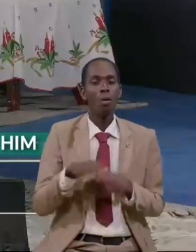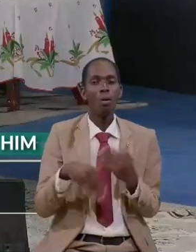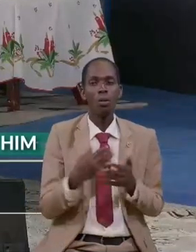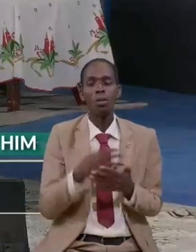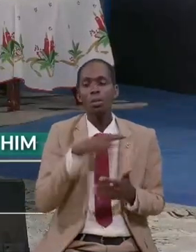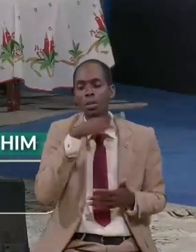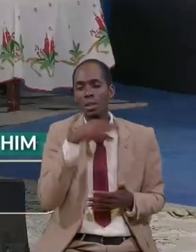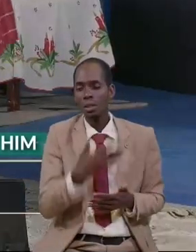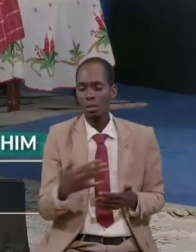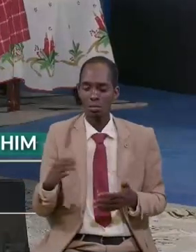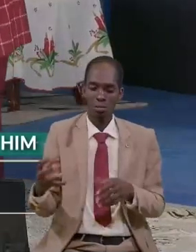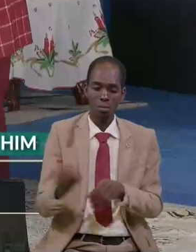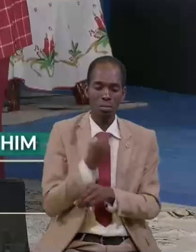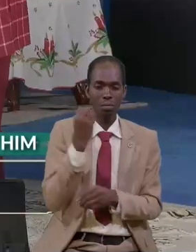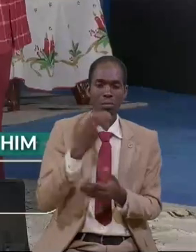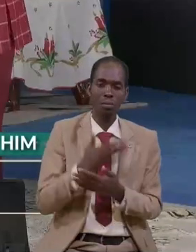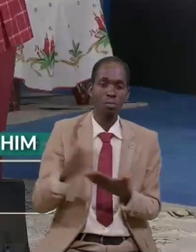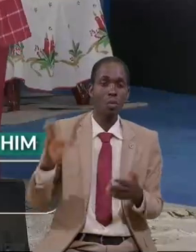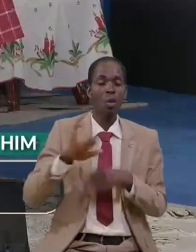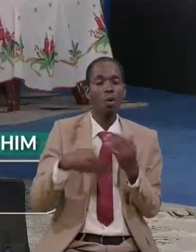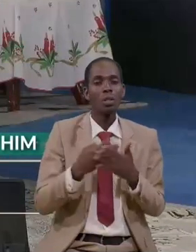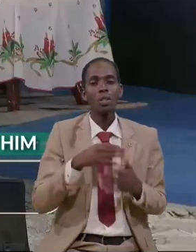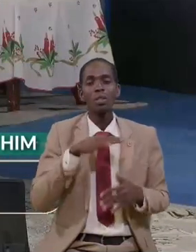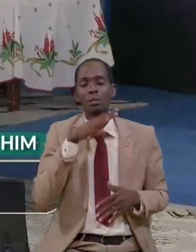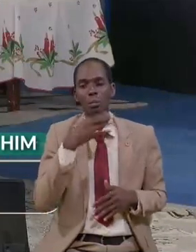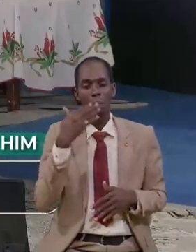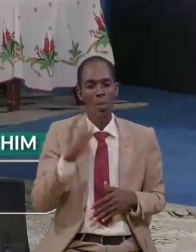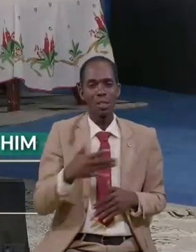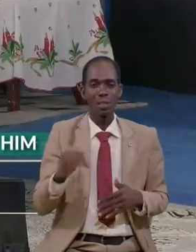Tout est ôté. Toute tâche est ôtée.